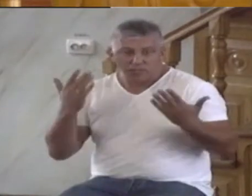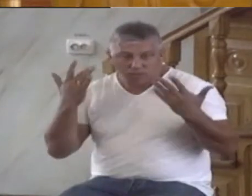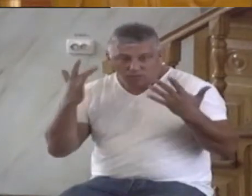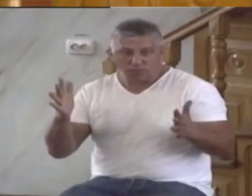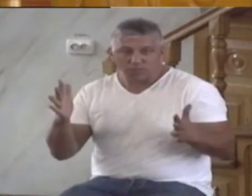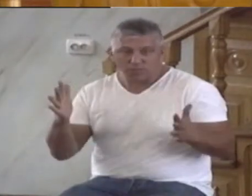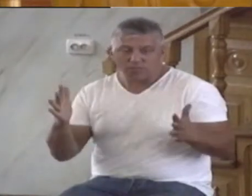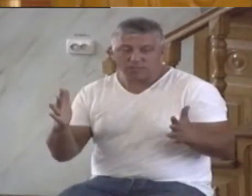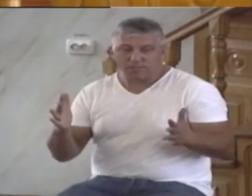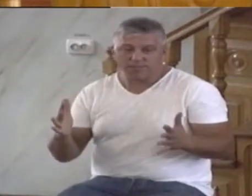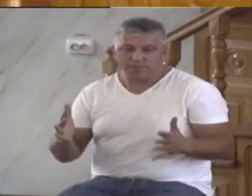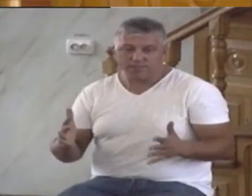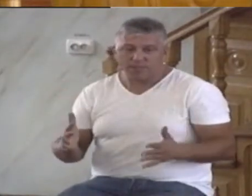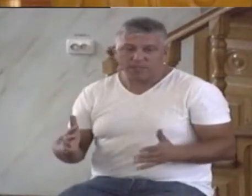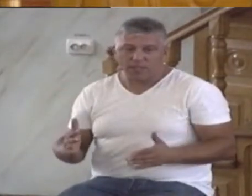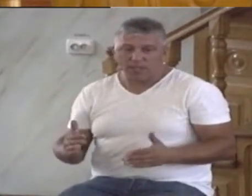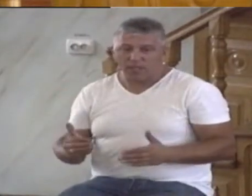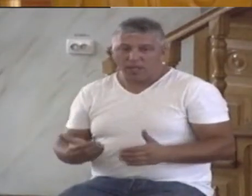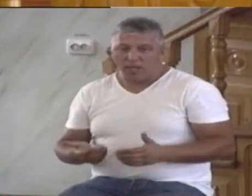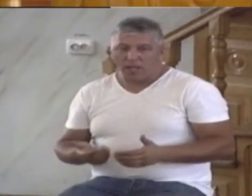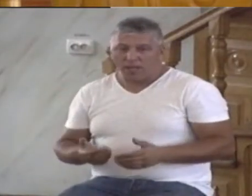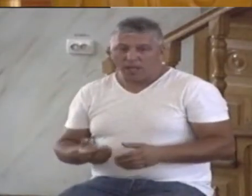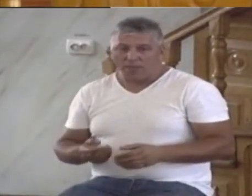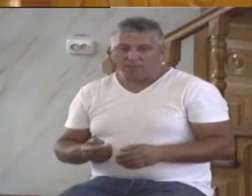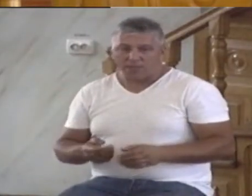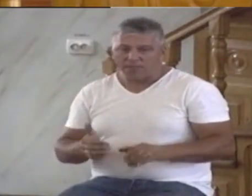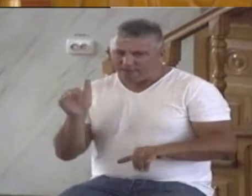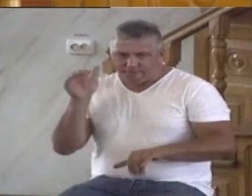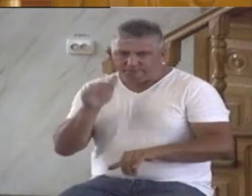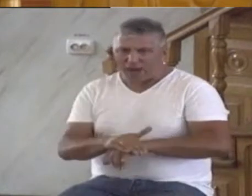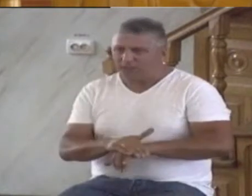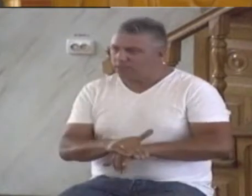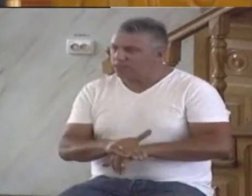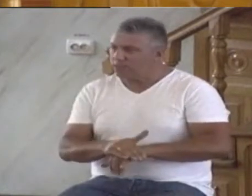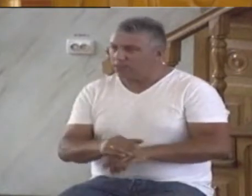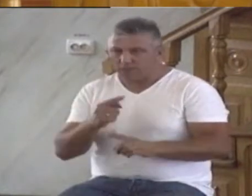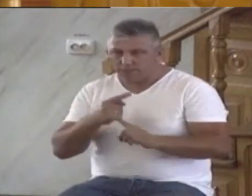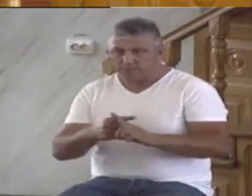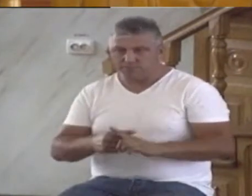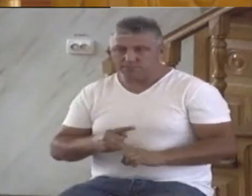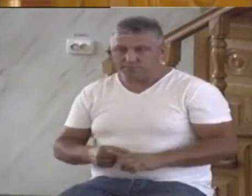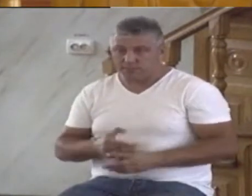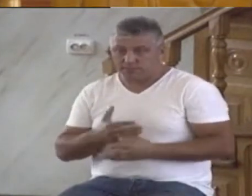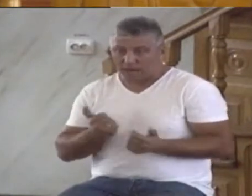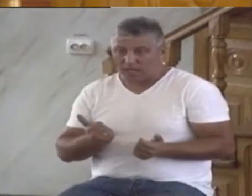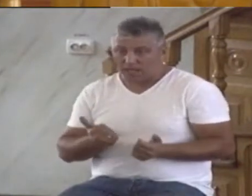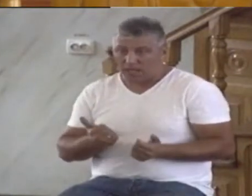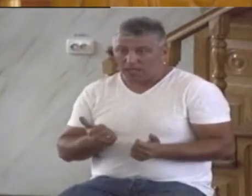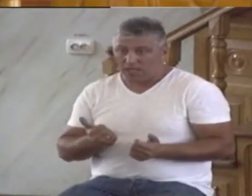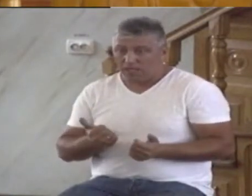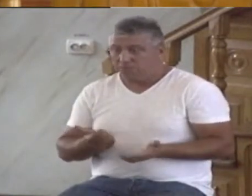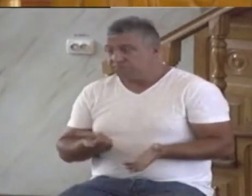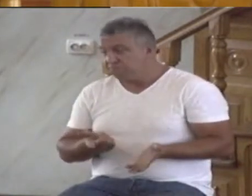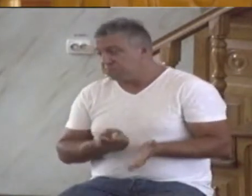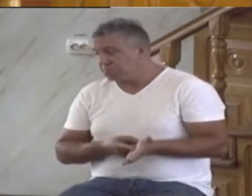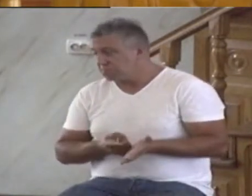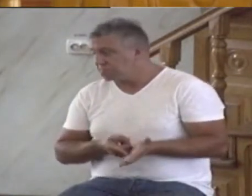случилось? Все эти факты говорят о том, что он мог пойти совершенно другим